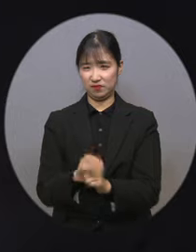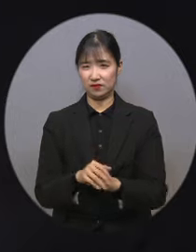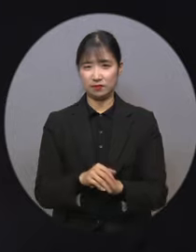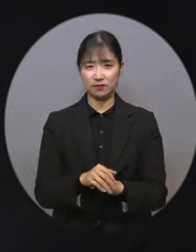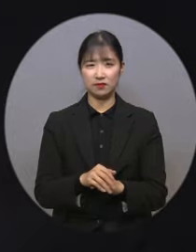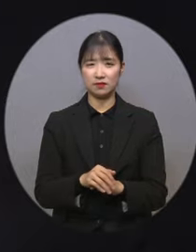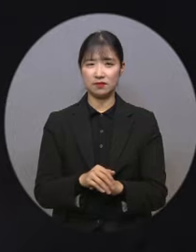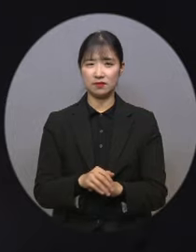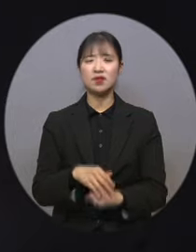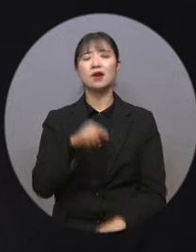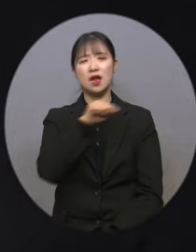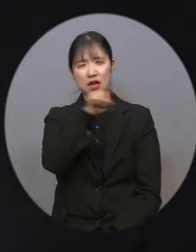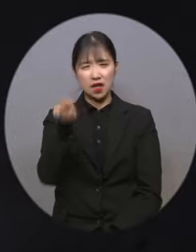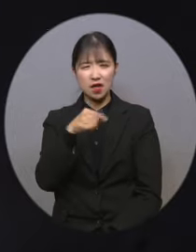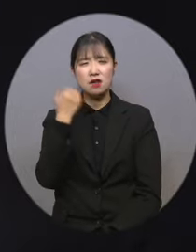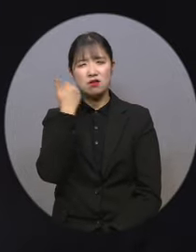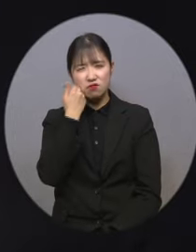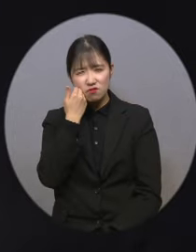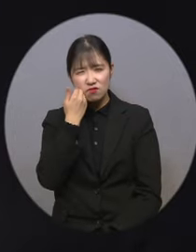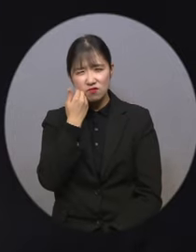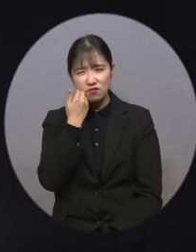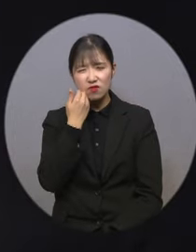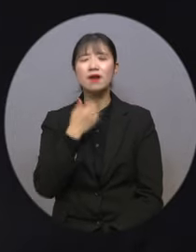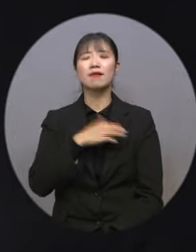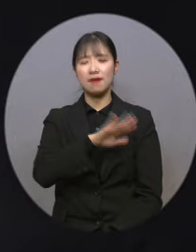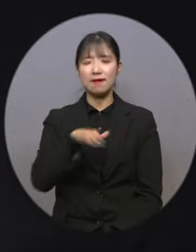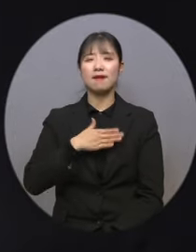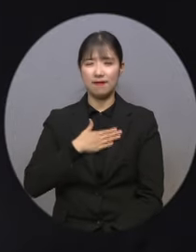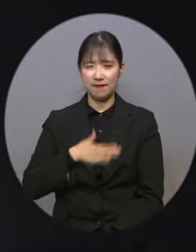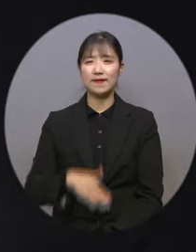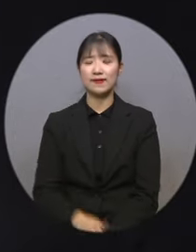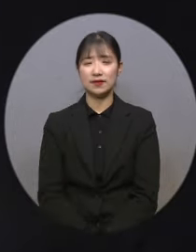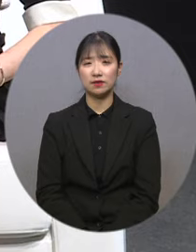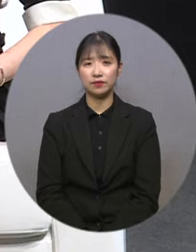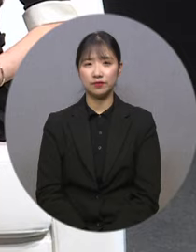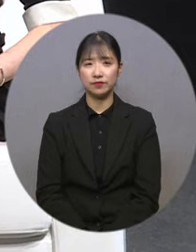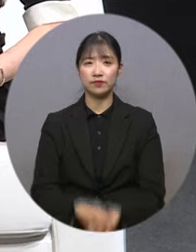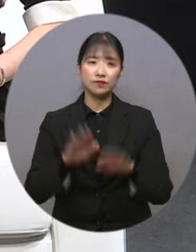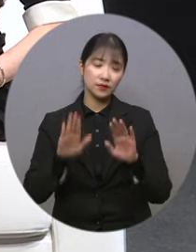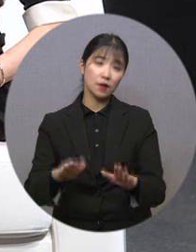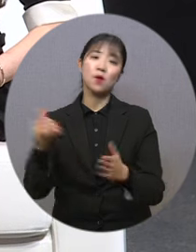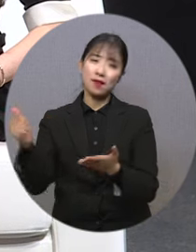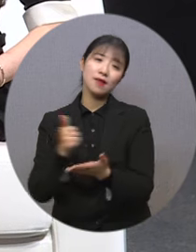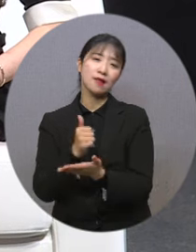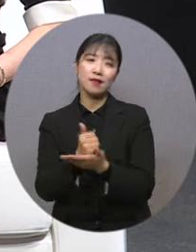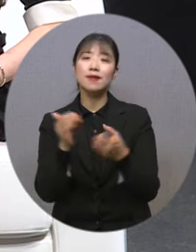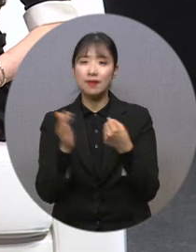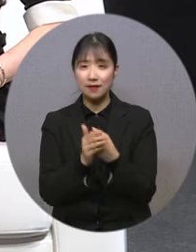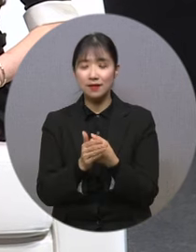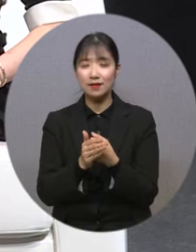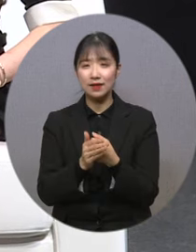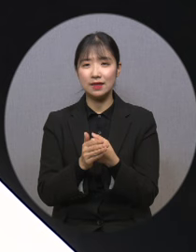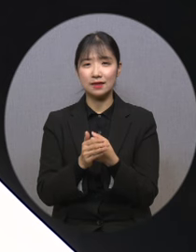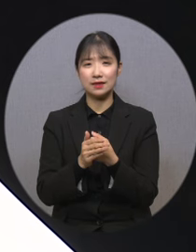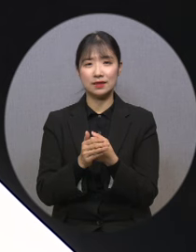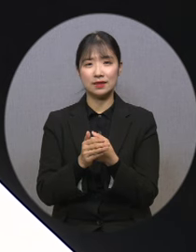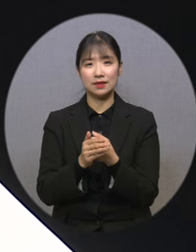나는 누가 그른지 다 알고 있습니다 다 알고 있어요 오늘 나오신 김에 이제 그